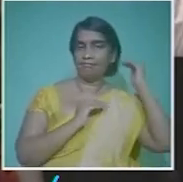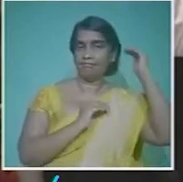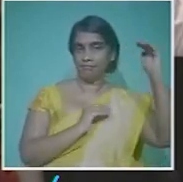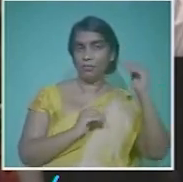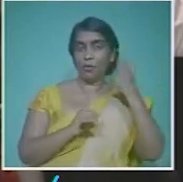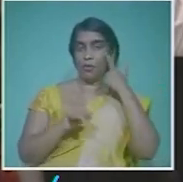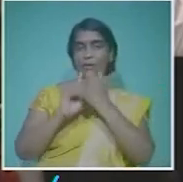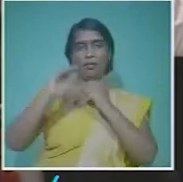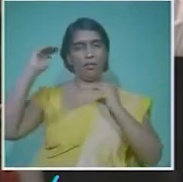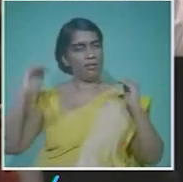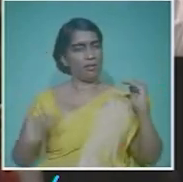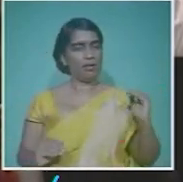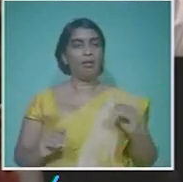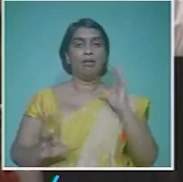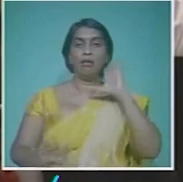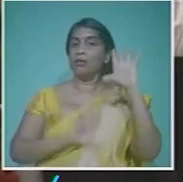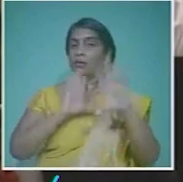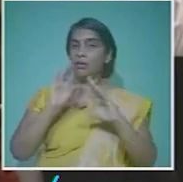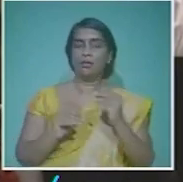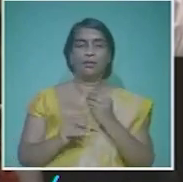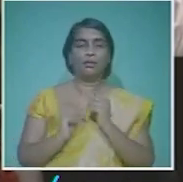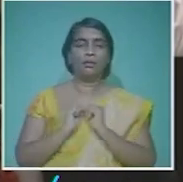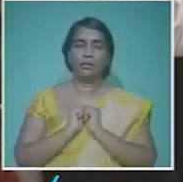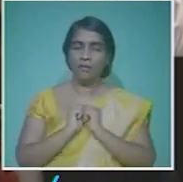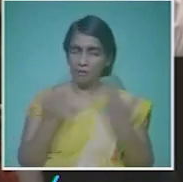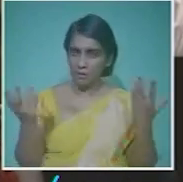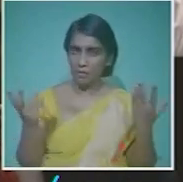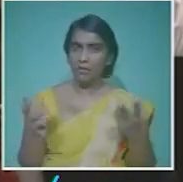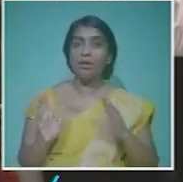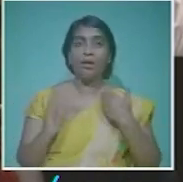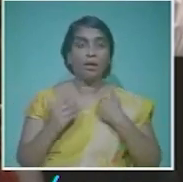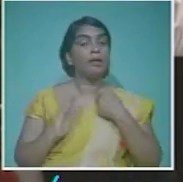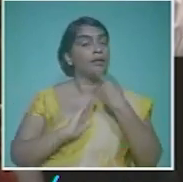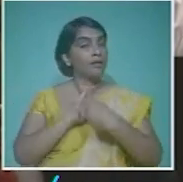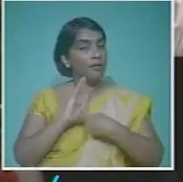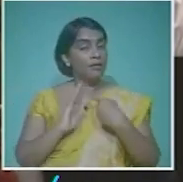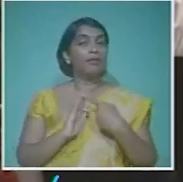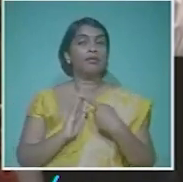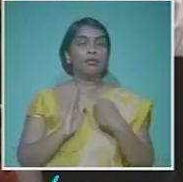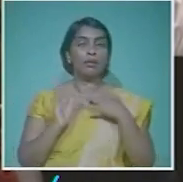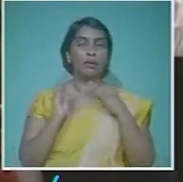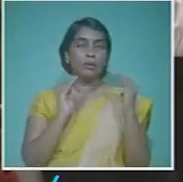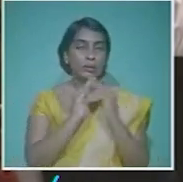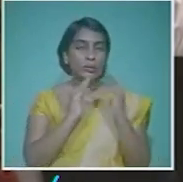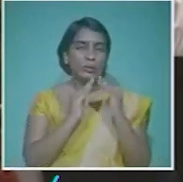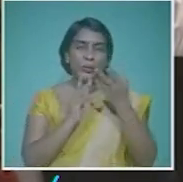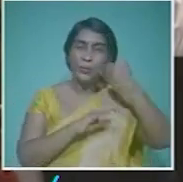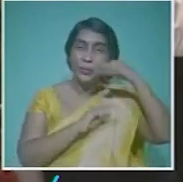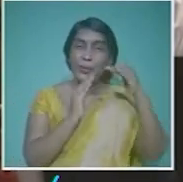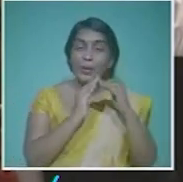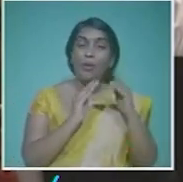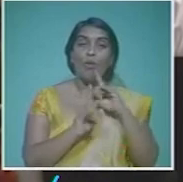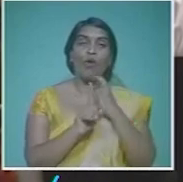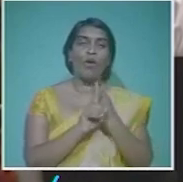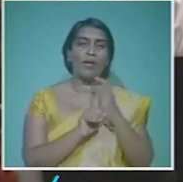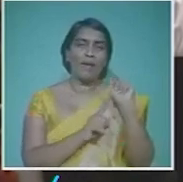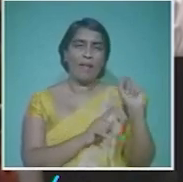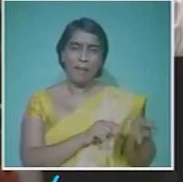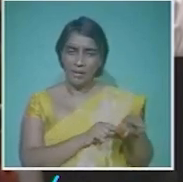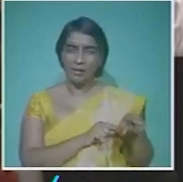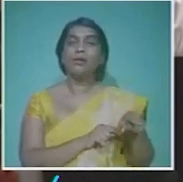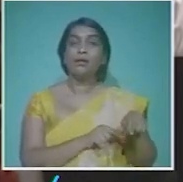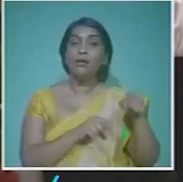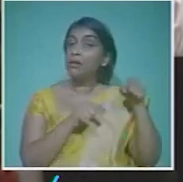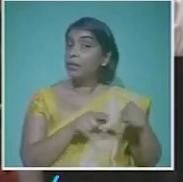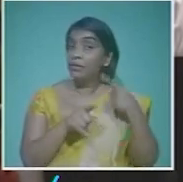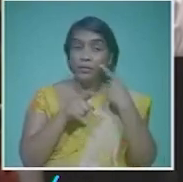නිදිරියෙන් මීට සංඛ්‍යාලේකන නාස්තිකල යුතු නොවේ අපේ රටේ මුට්ටු මුඩුක්කු ප්‍රදේශයද හැඳින්වුවේ කොරියාව නමින්